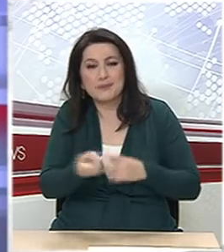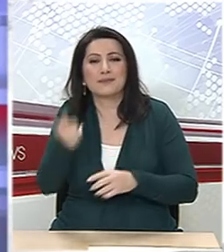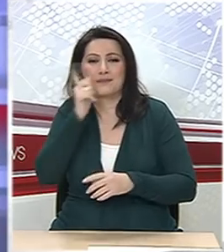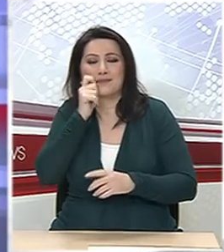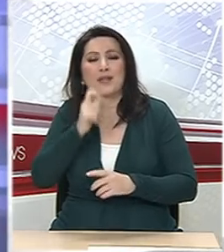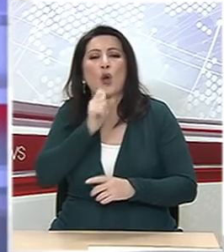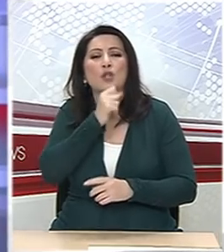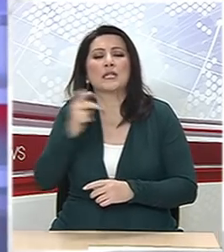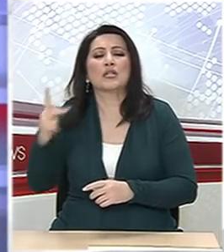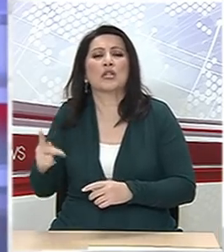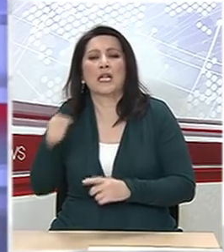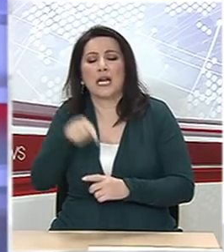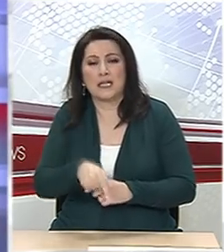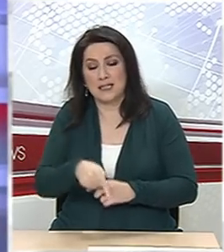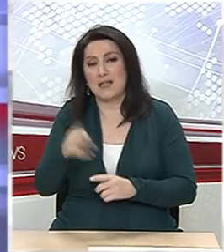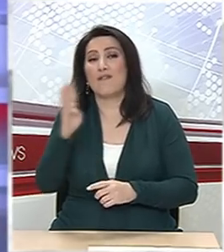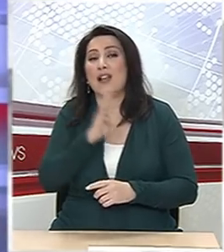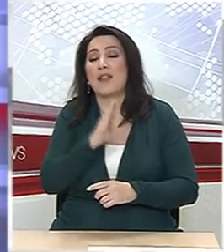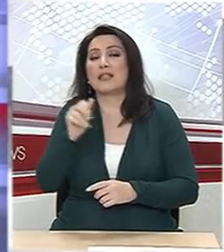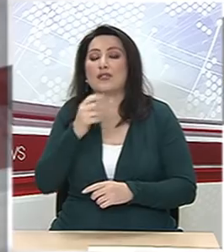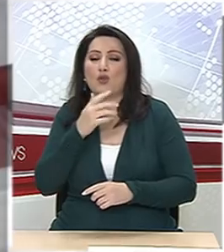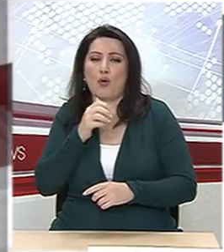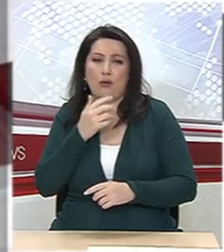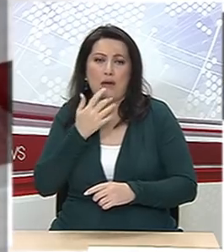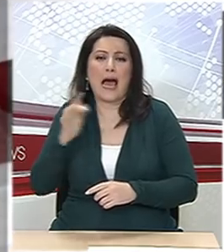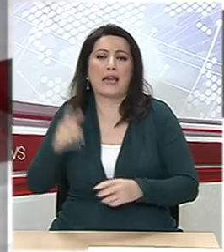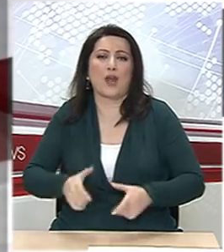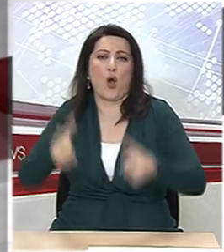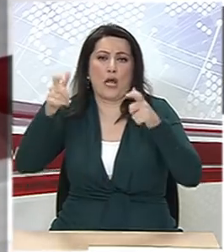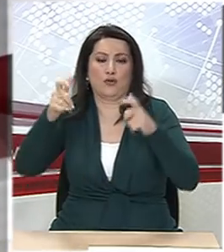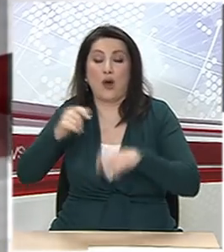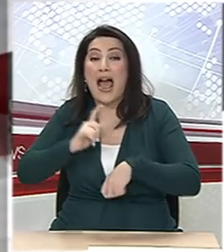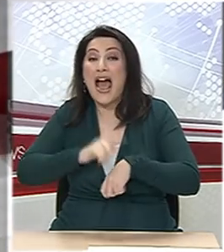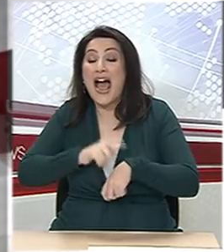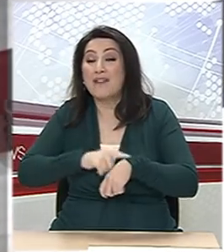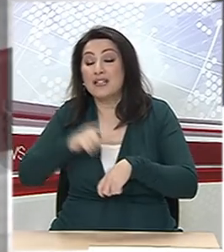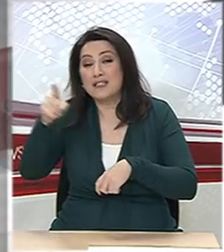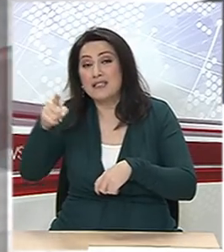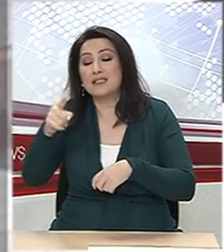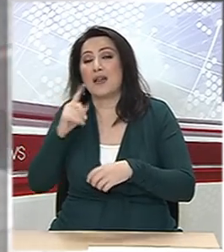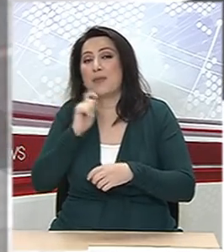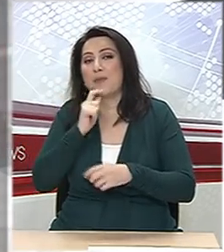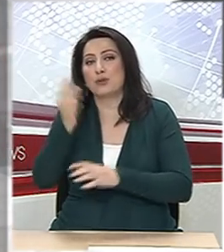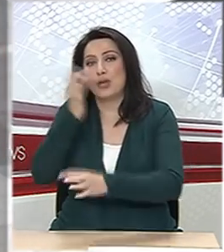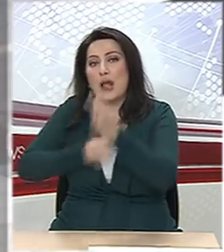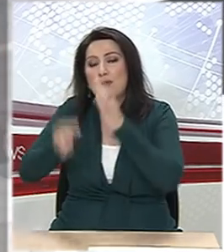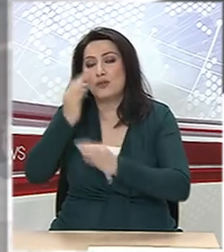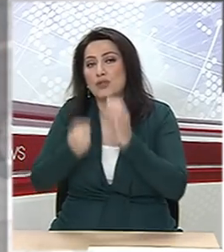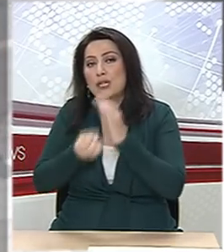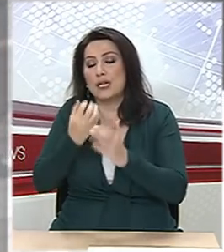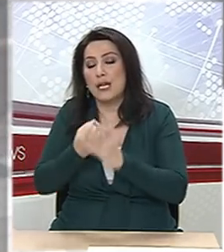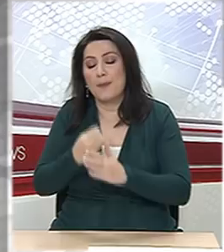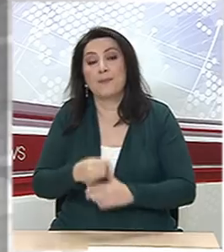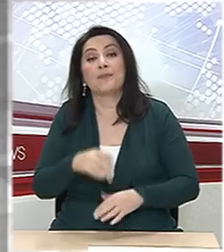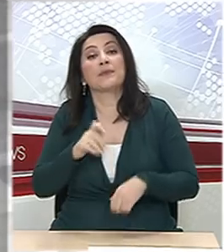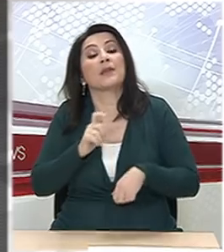ομογενής Κωνσταντίνος Κατσίφας στις Βουλιαράτες Αργυροκάστρου. Να στεθούμε με τα Τύρανα, εκεί βρίσκεται η απεσταλμένη μας Μέρη Τζόρα. Μέρη. Καλό μεσημέρι